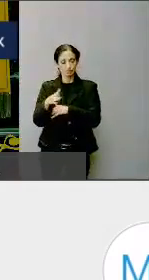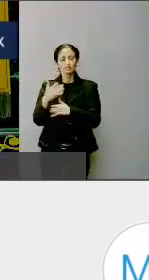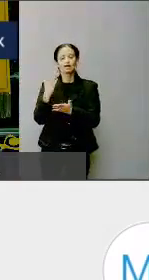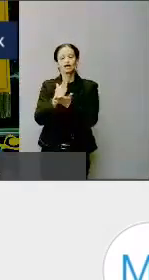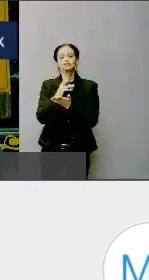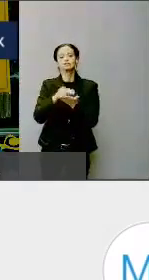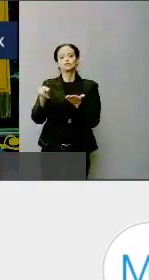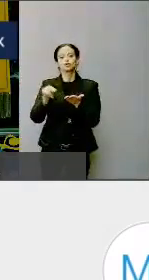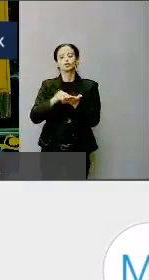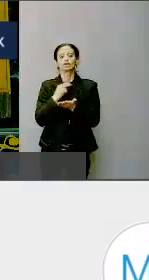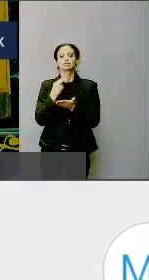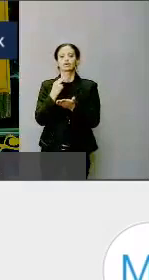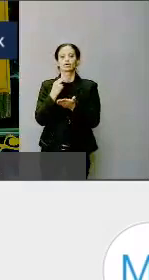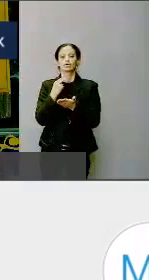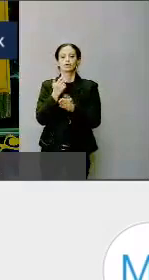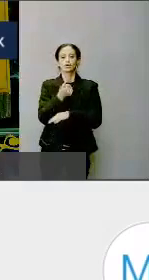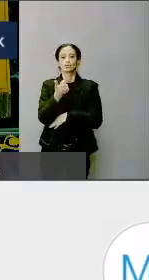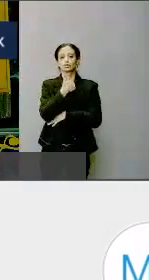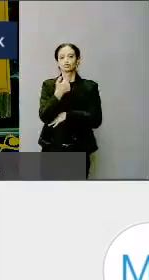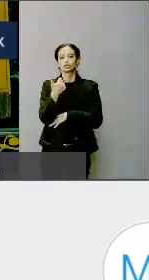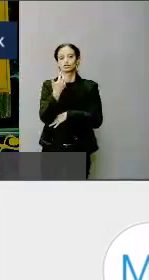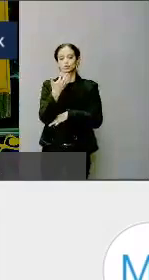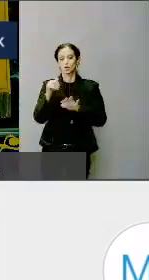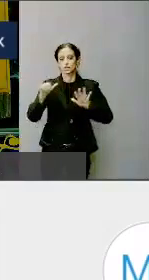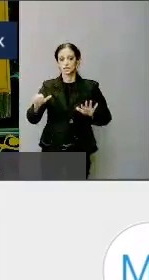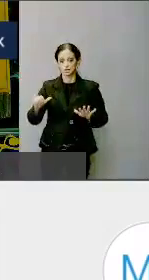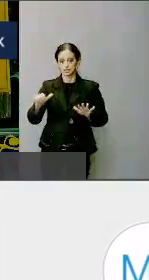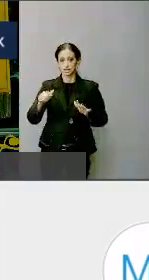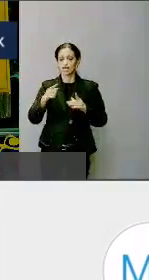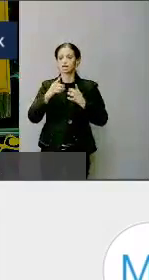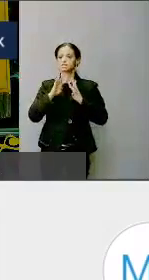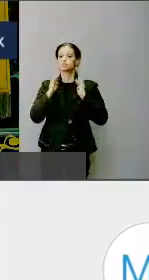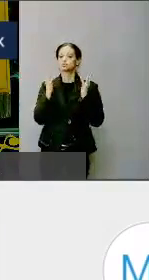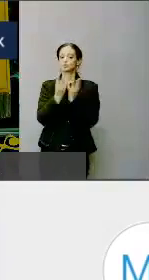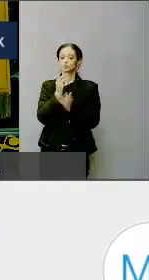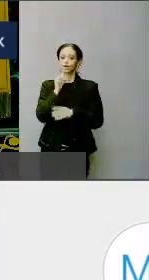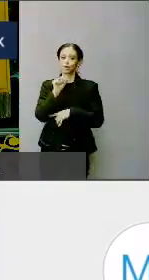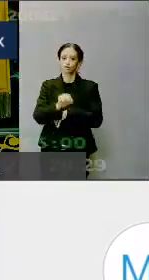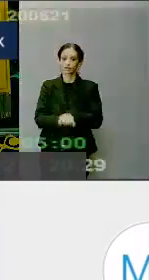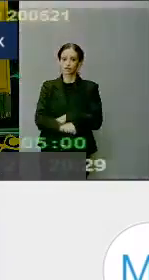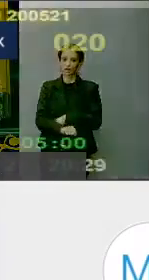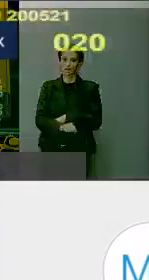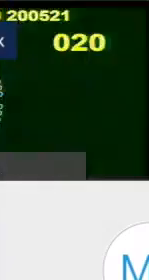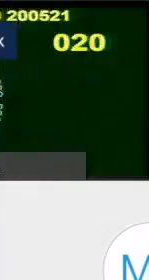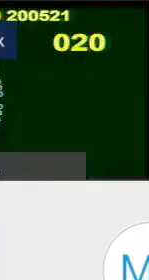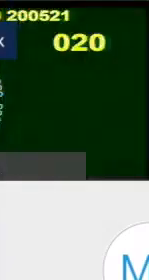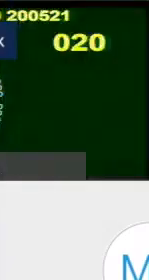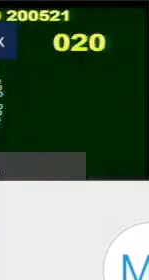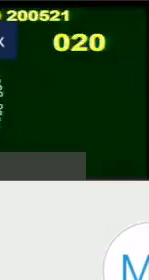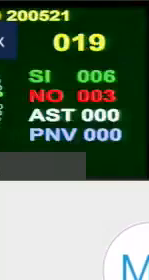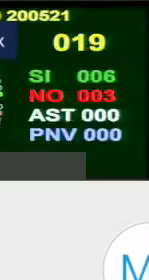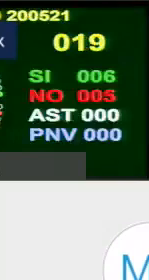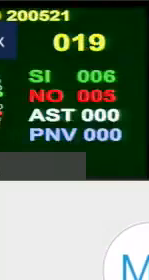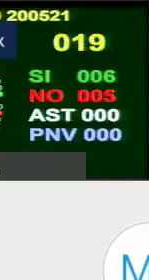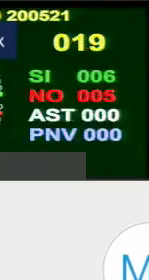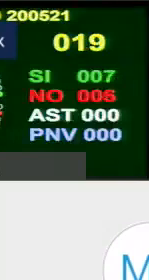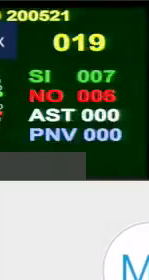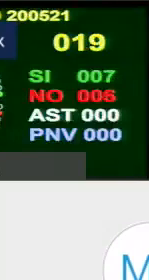numero 156 parere della giunta è contrario si vota